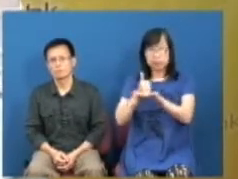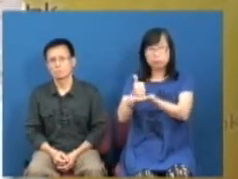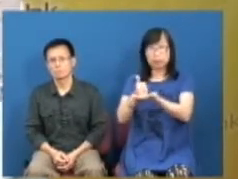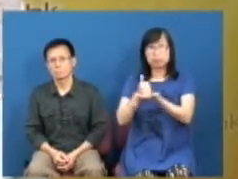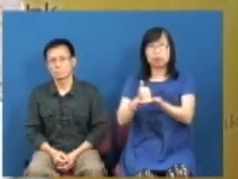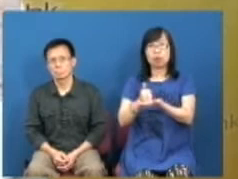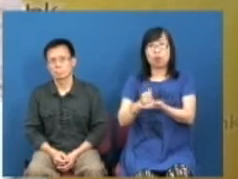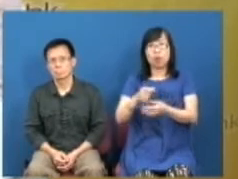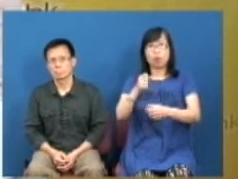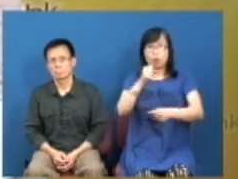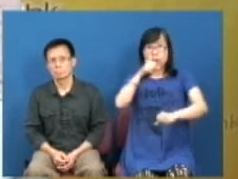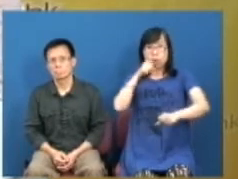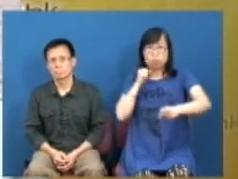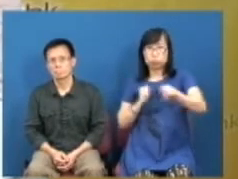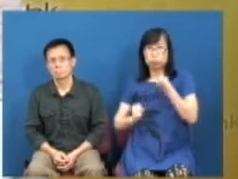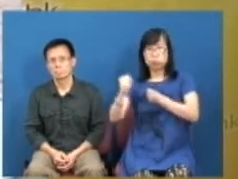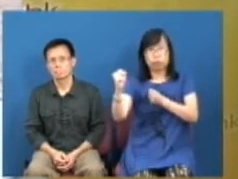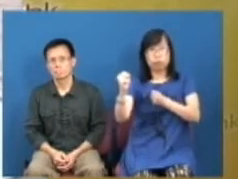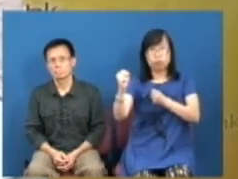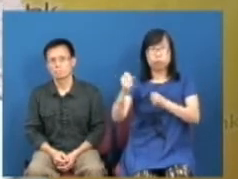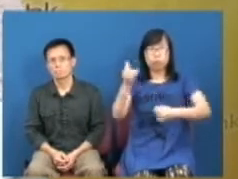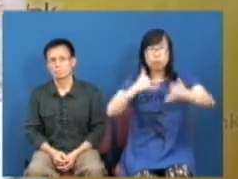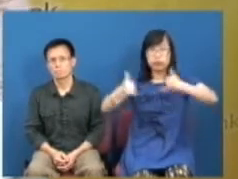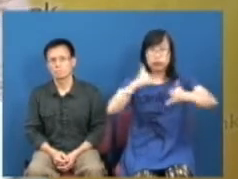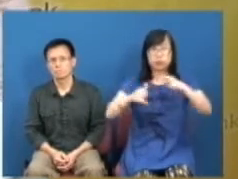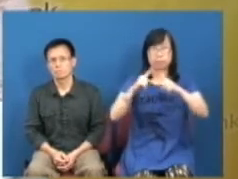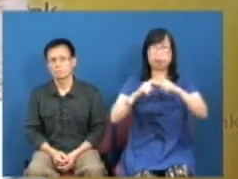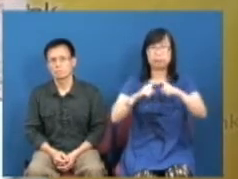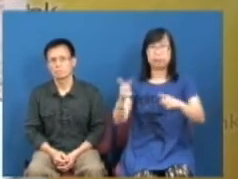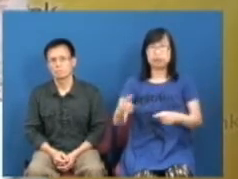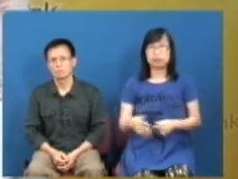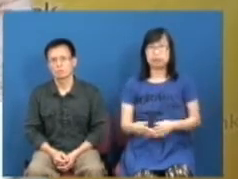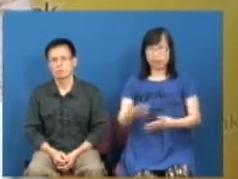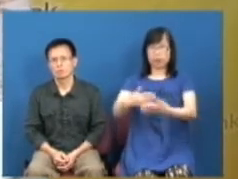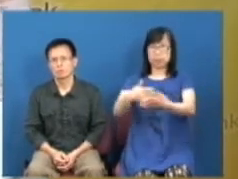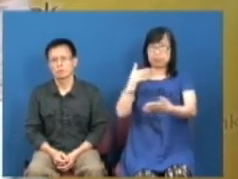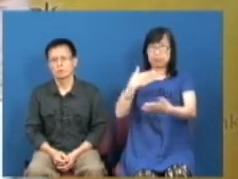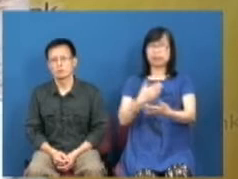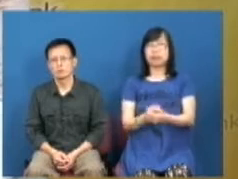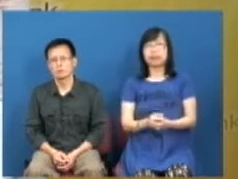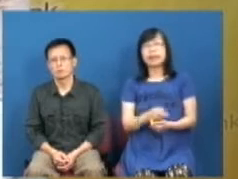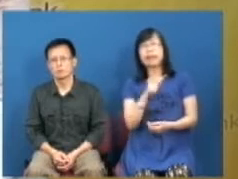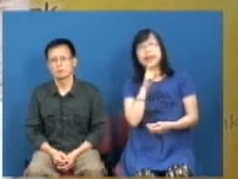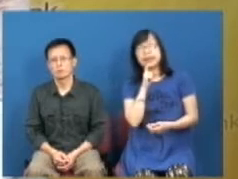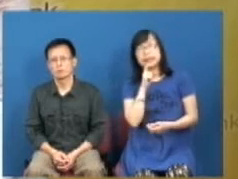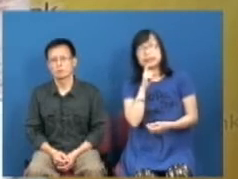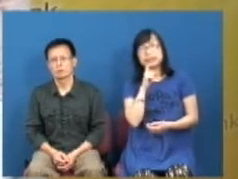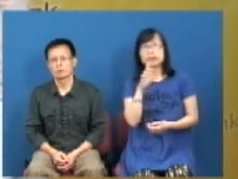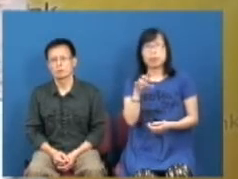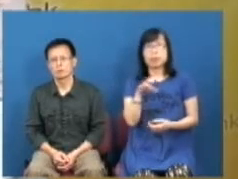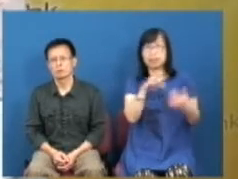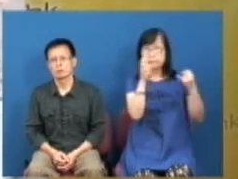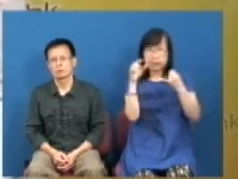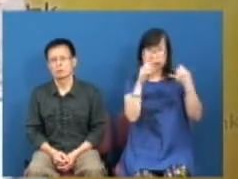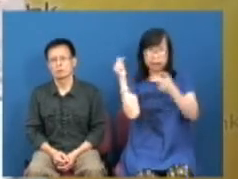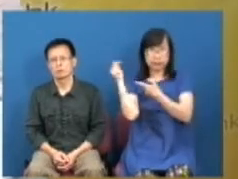即係功夫演員喎。咁我諗即係我早前我哋話有一個叫持續發展嘅一